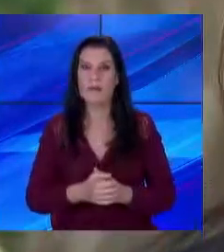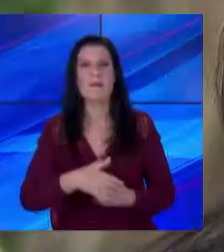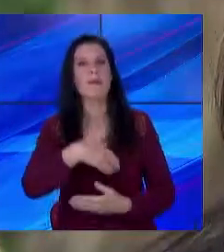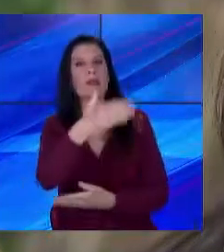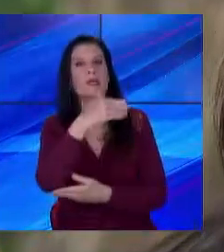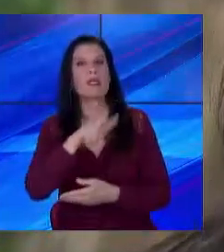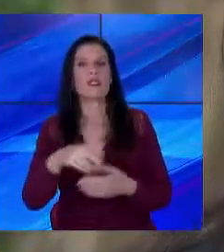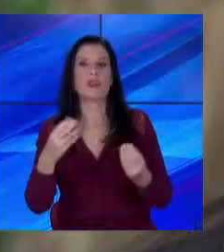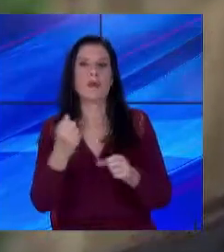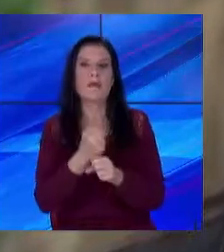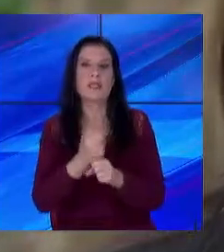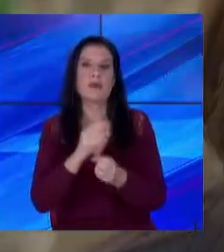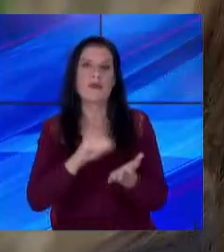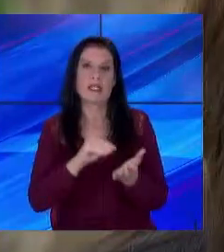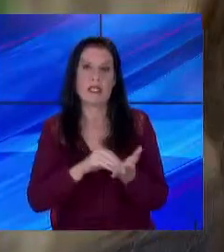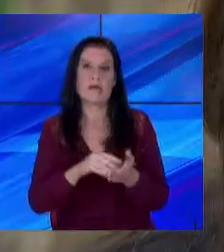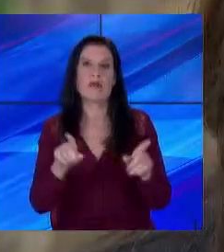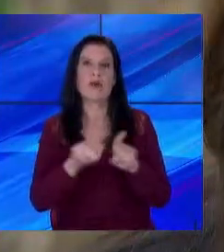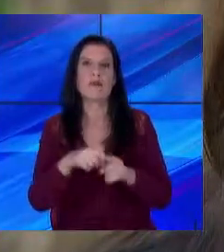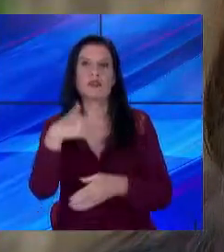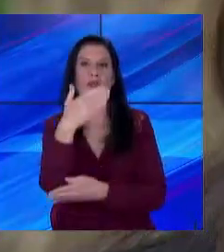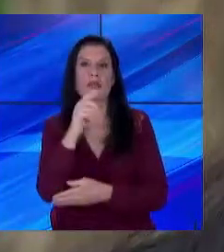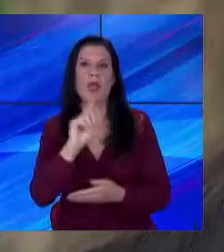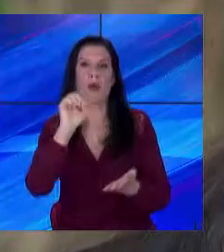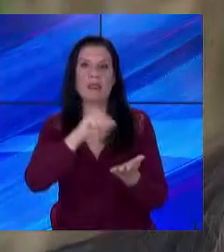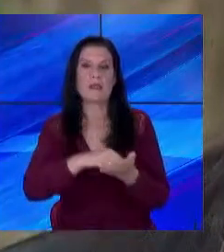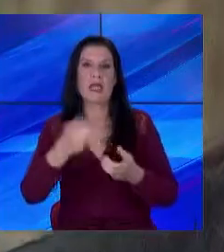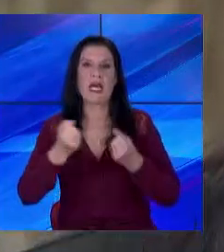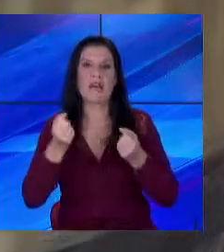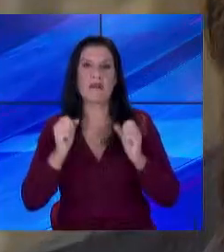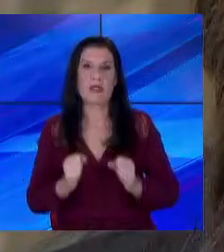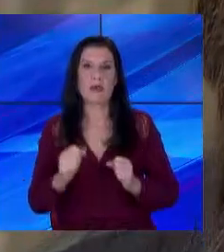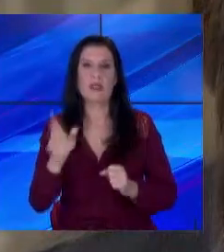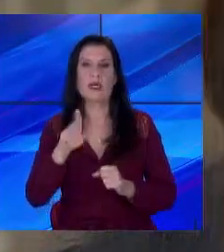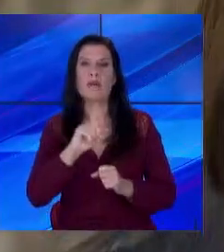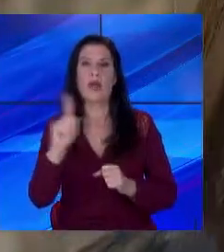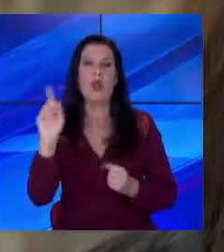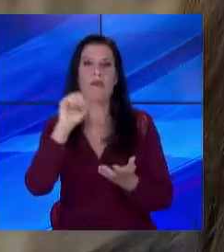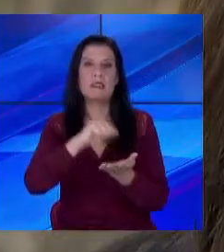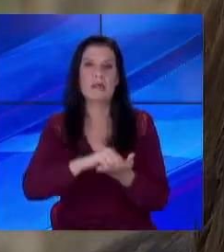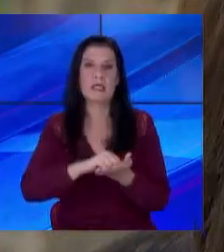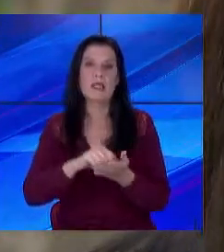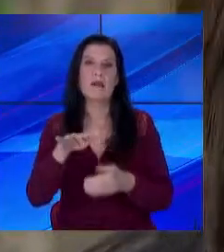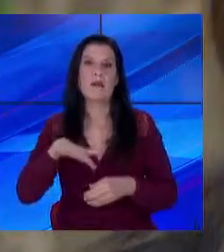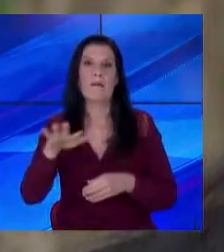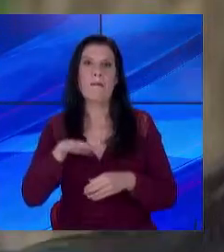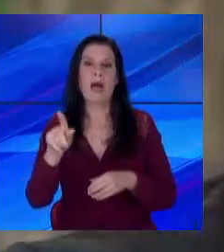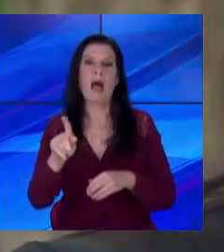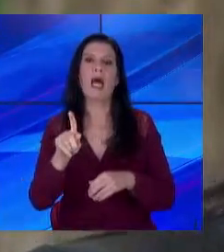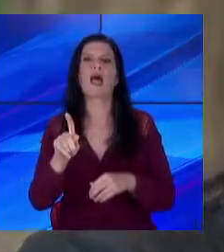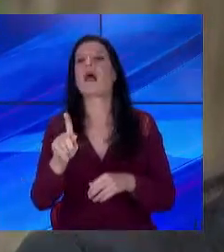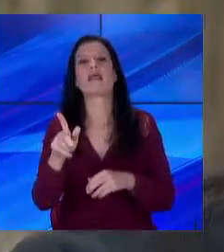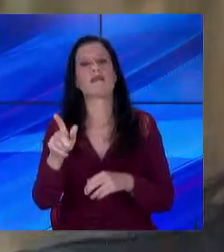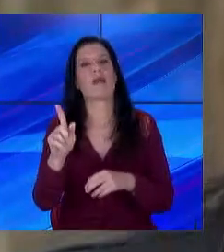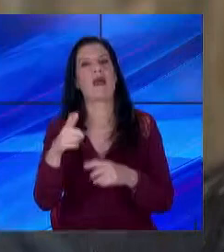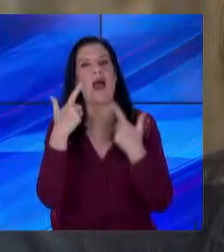מאוד משימות וצרכים. וכמו שהיא לא מסבסדת רכב ובטיחות, היא גם לא מסבסדת מערכת התראה לרכב. אבל מה כן אנחנו נעשה? אנחנו כבר